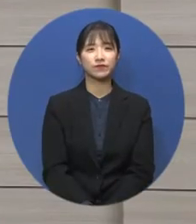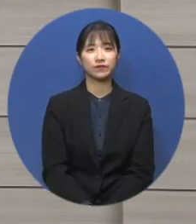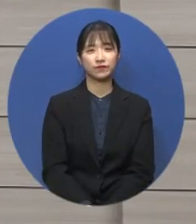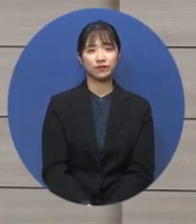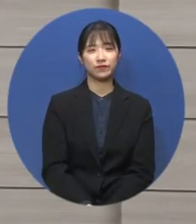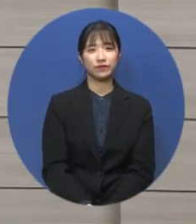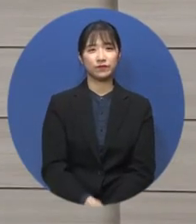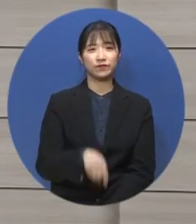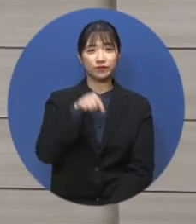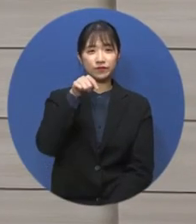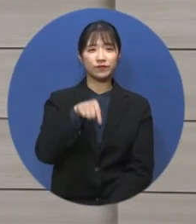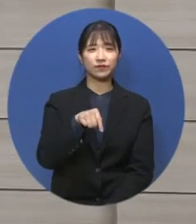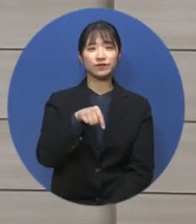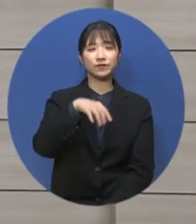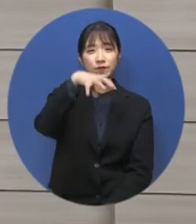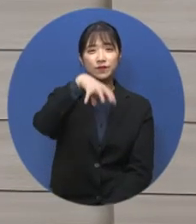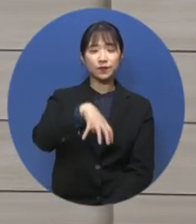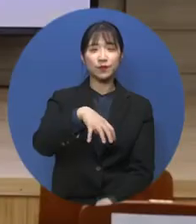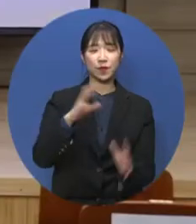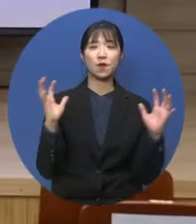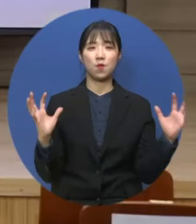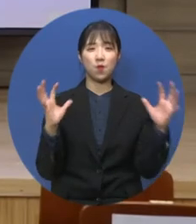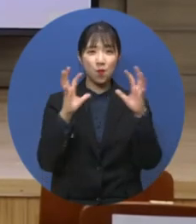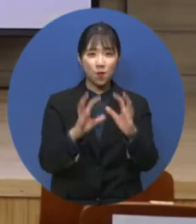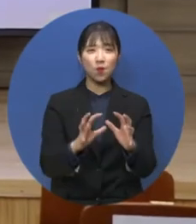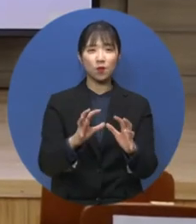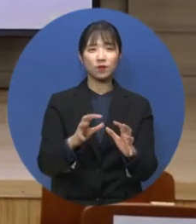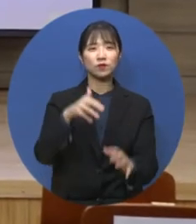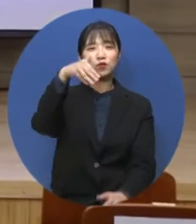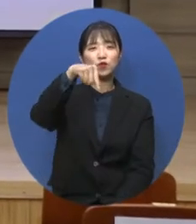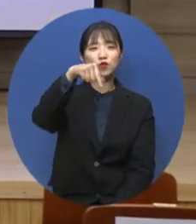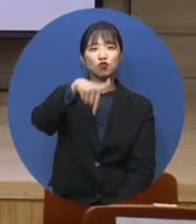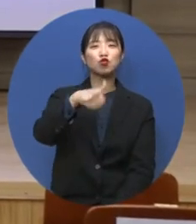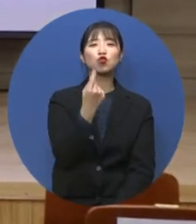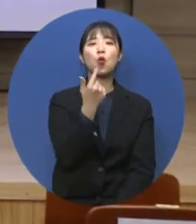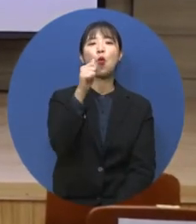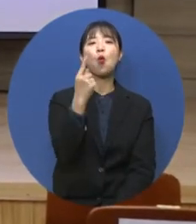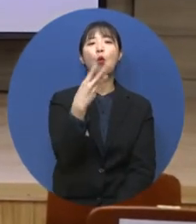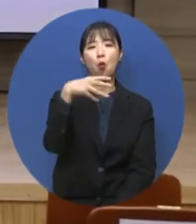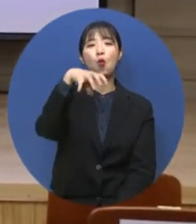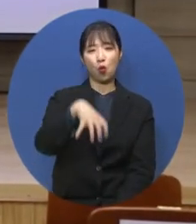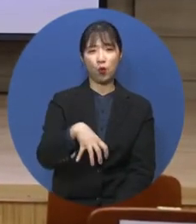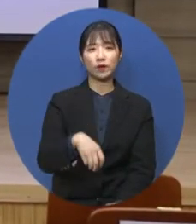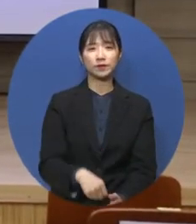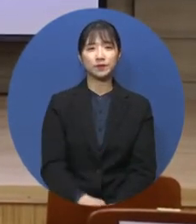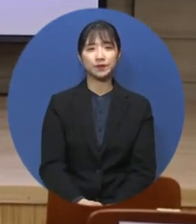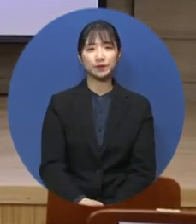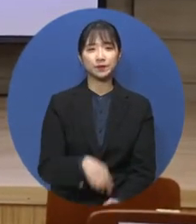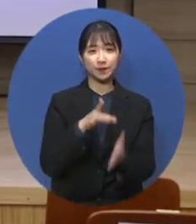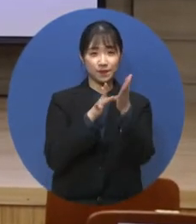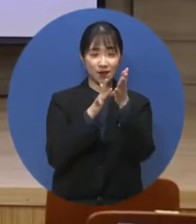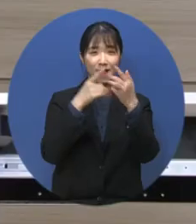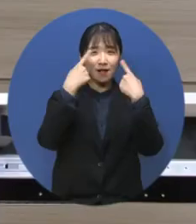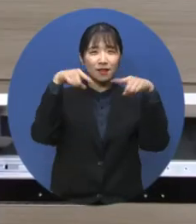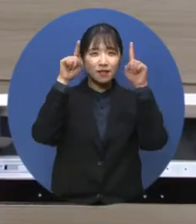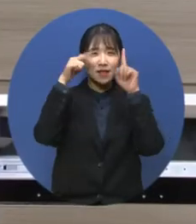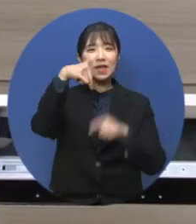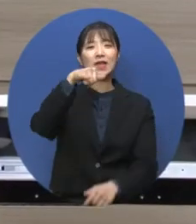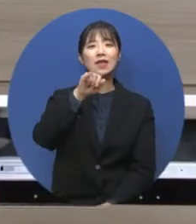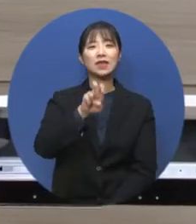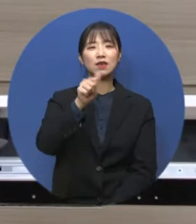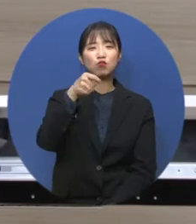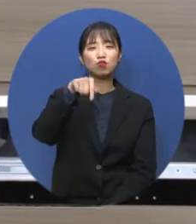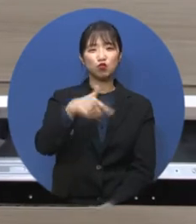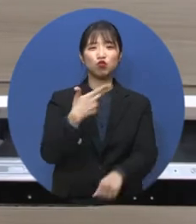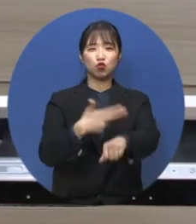순천대학교 천연물 신약연구소 주코홀에서 가진 이번 심포지엄에서는 약학대학 김훈